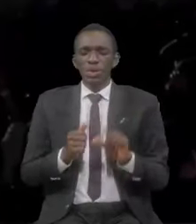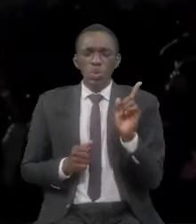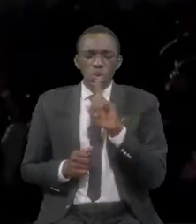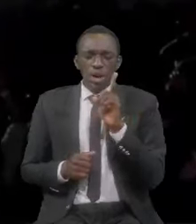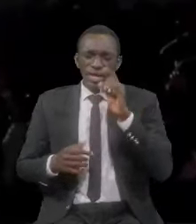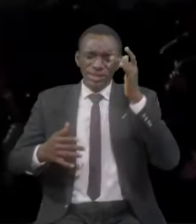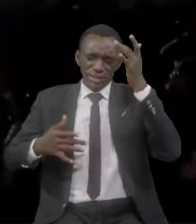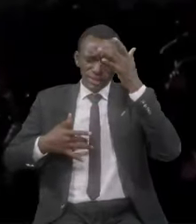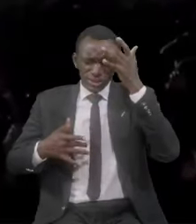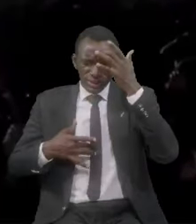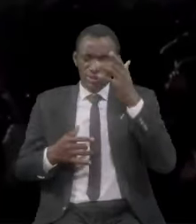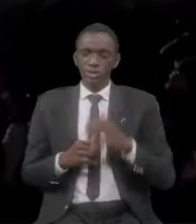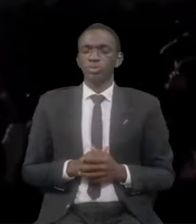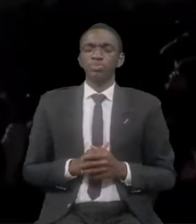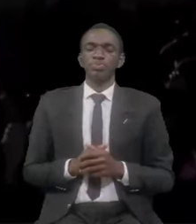il y a l'infirmité,